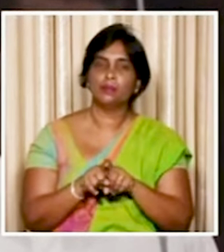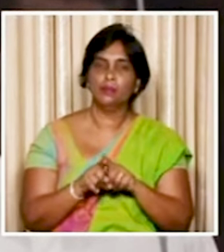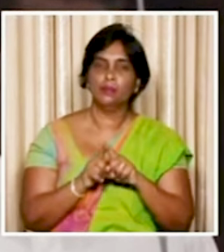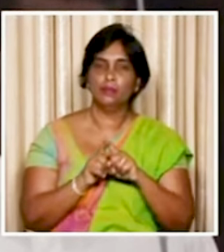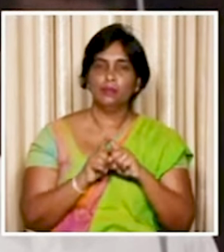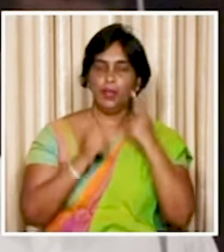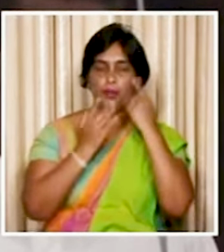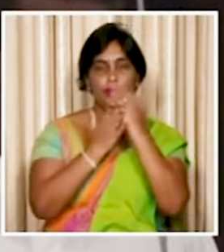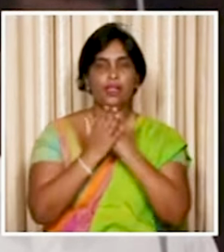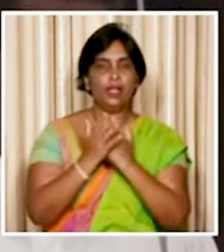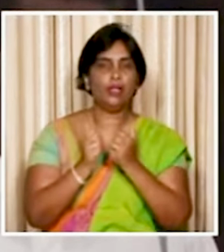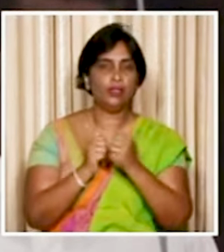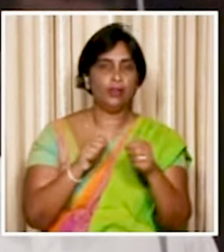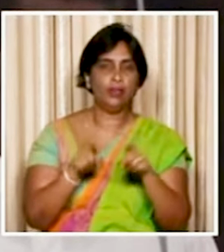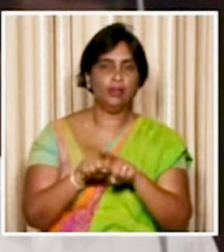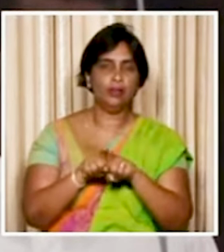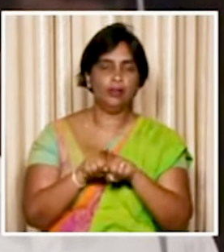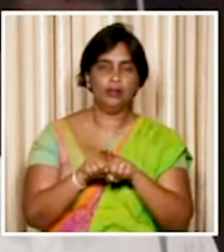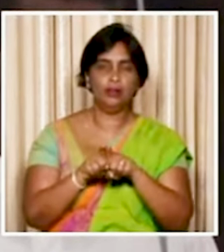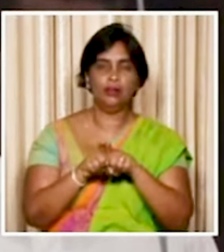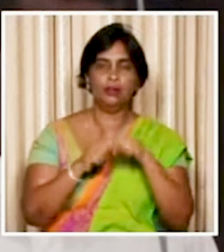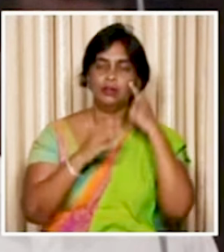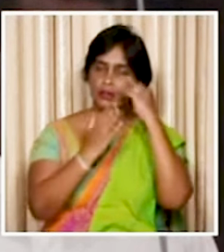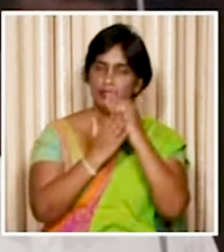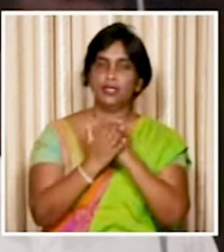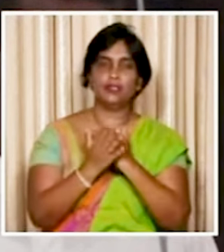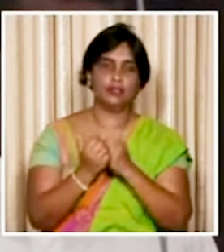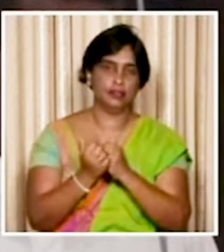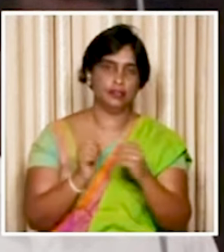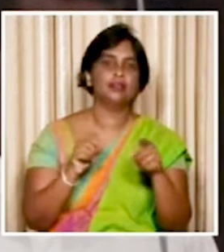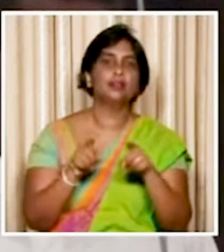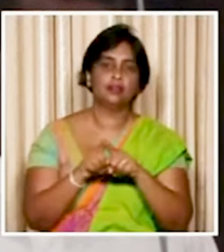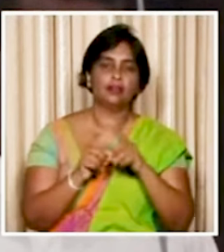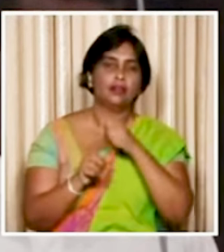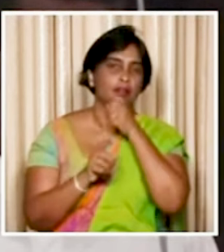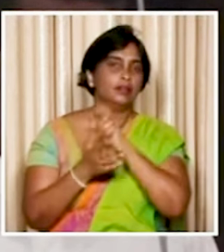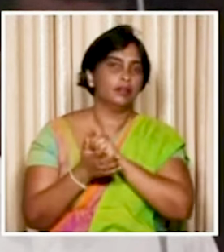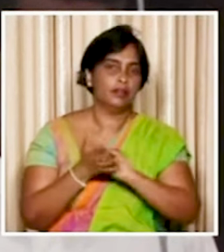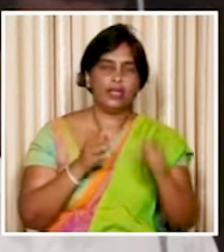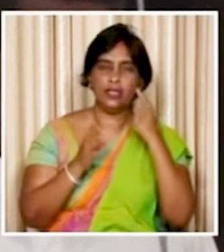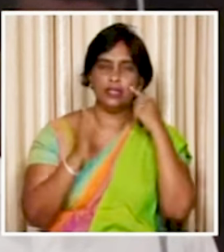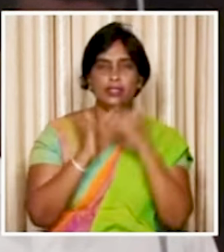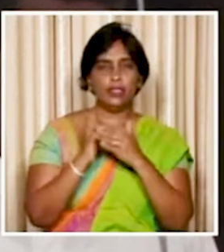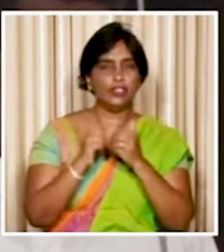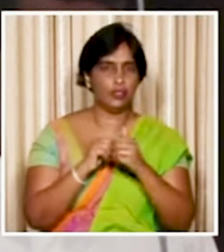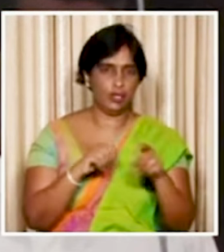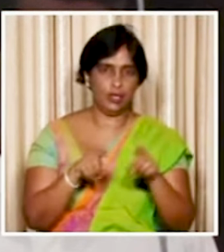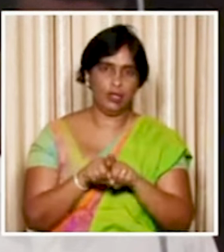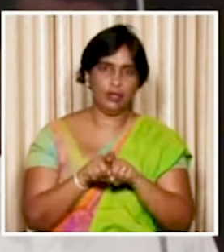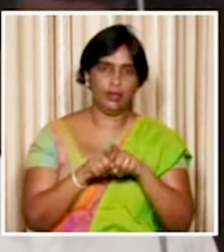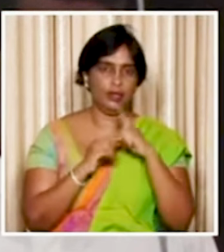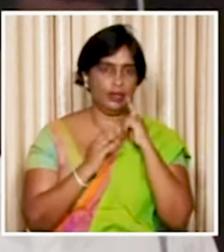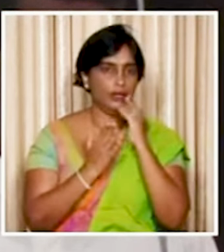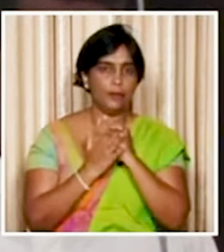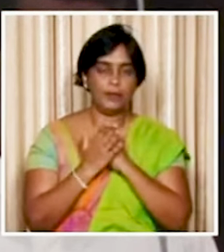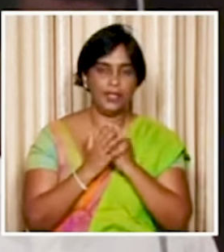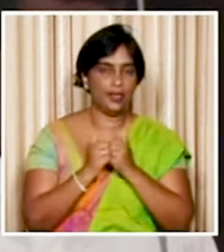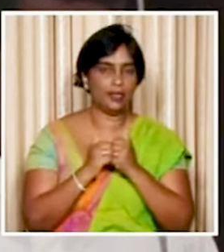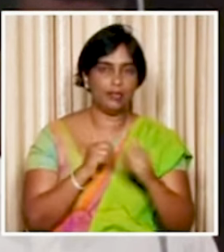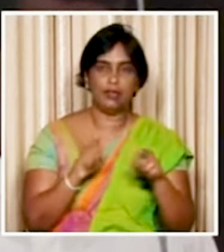இராணுவத்தில் இருந்து ஓய்வு பெற்றவர்கள், அரசாங்கத்துக்கு சார்பானவர்கள், பணபலம் படைத்தவர்களுக்கு வடக்கு